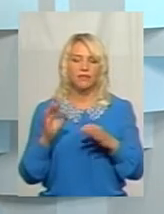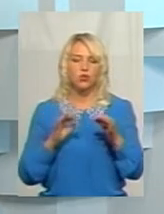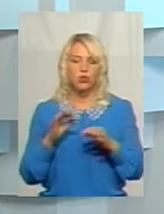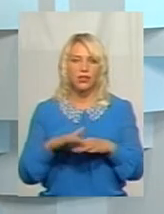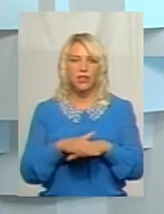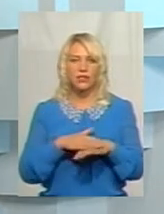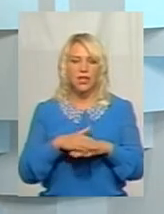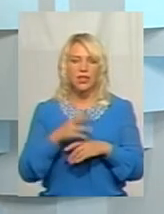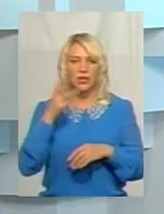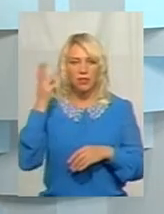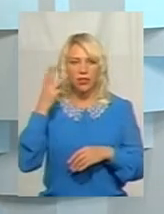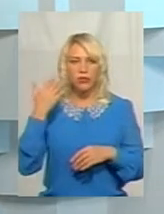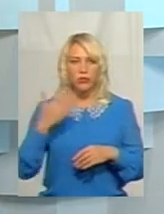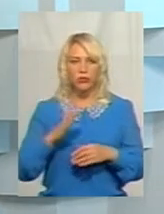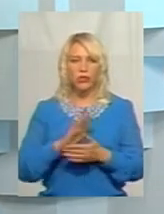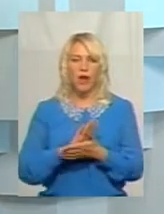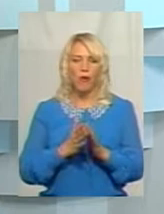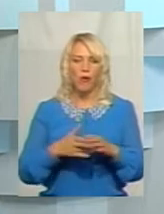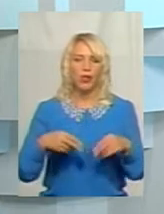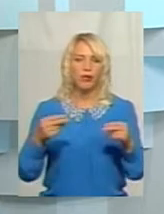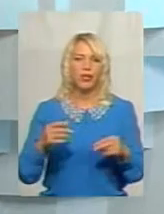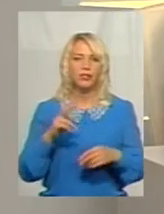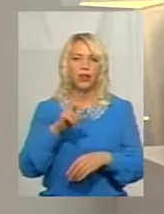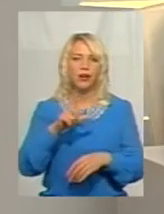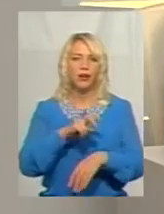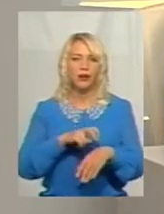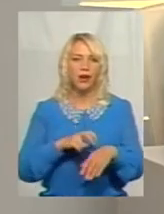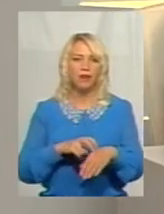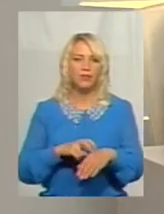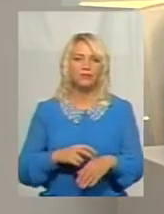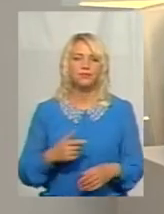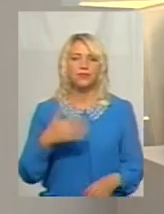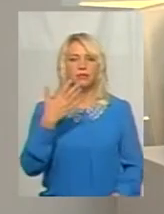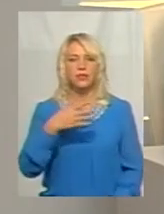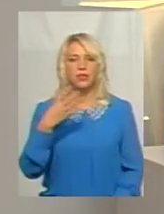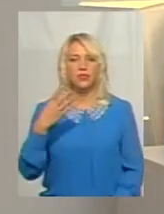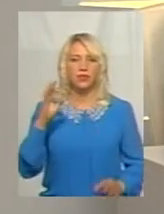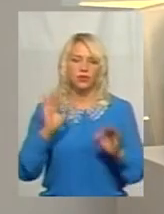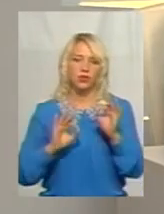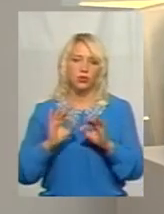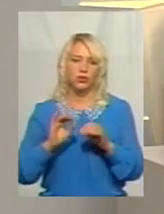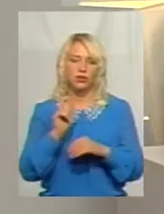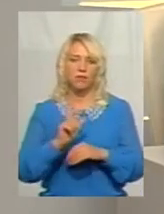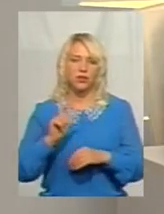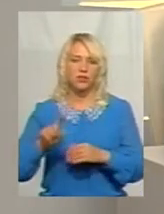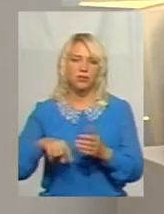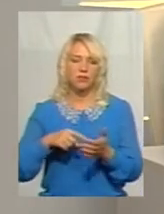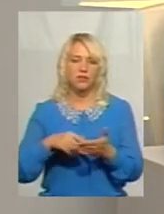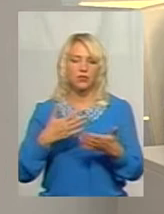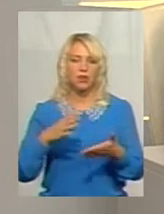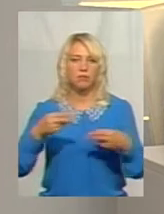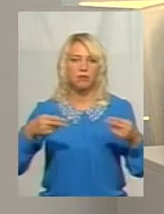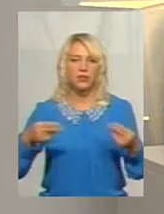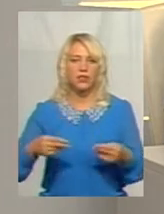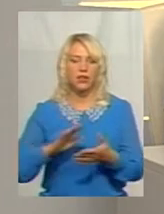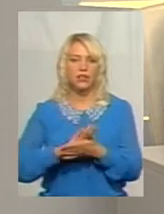населення Хмельницького уклали вже угоди з лікарями? У відсотковому відношенні 54% мешканців міста підписали